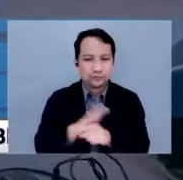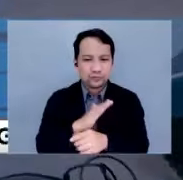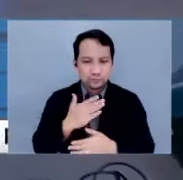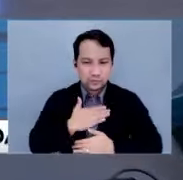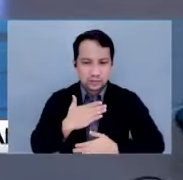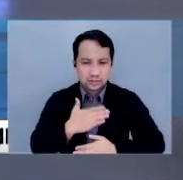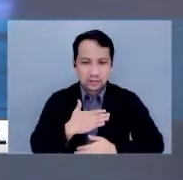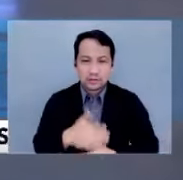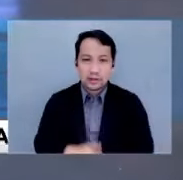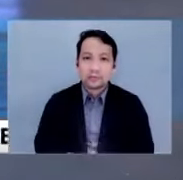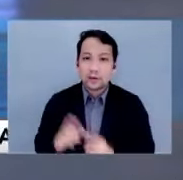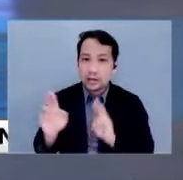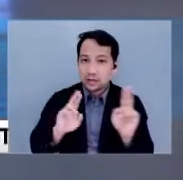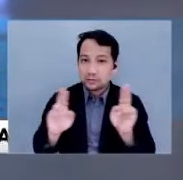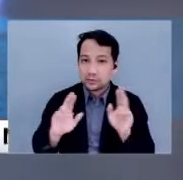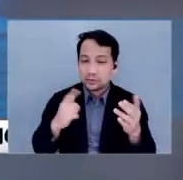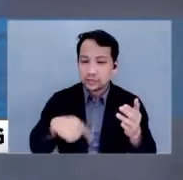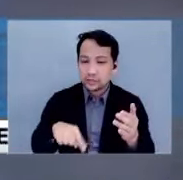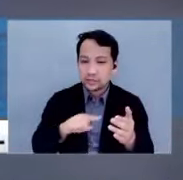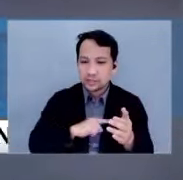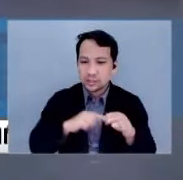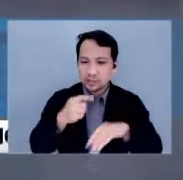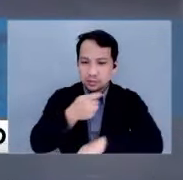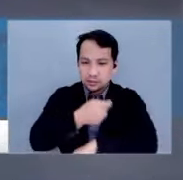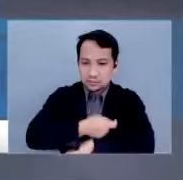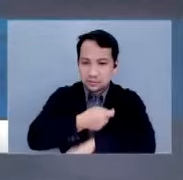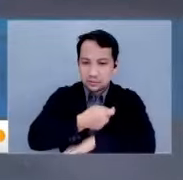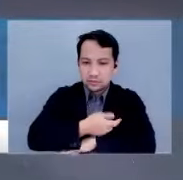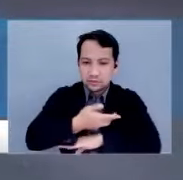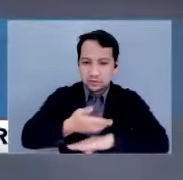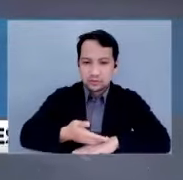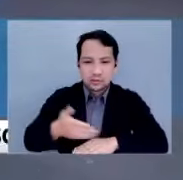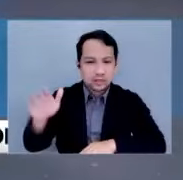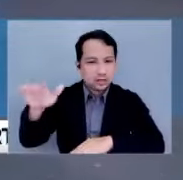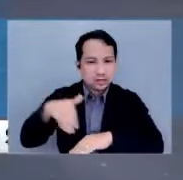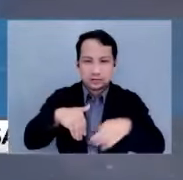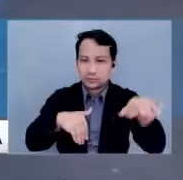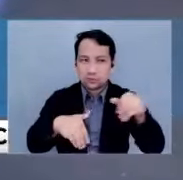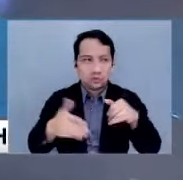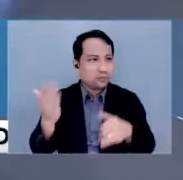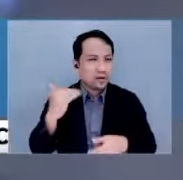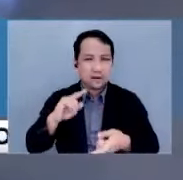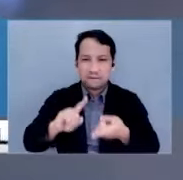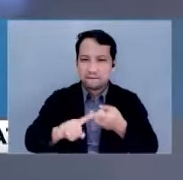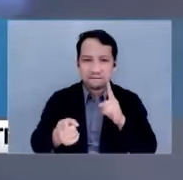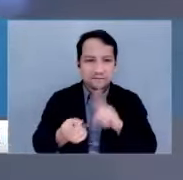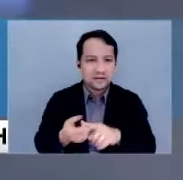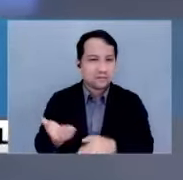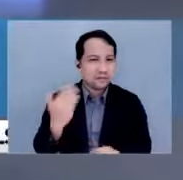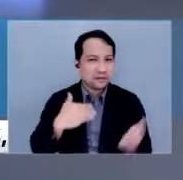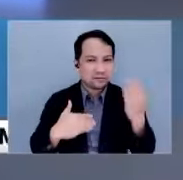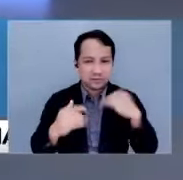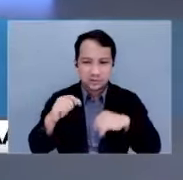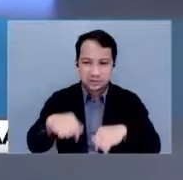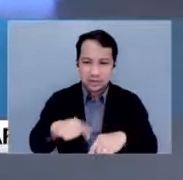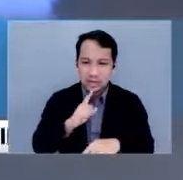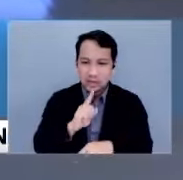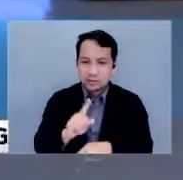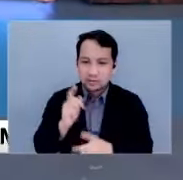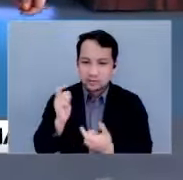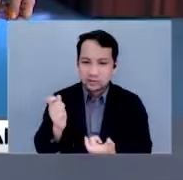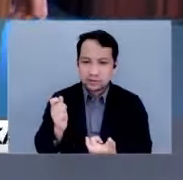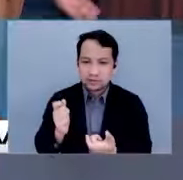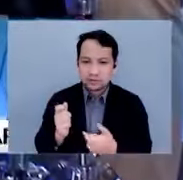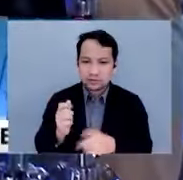Manda na ang mesa, huwag na ang tropa. Sagot ko na ang